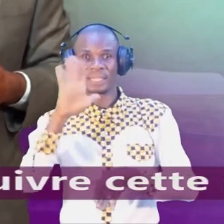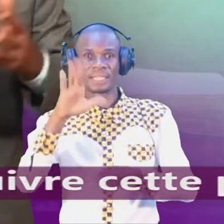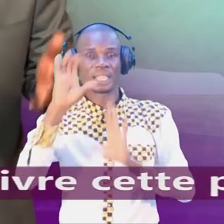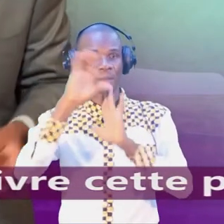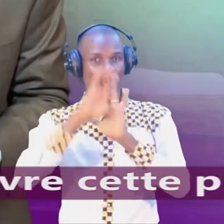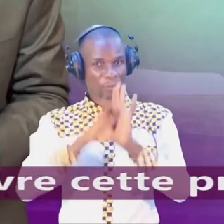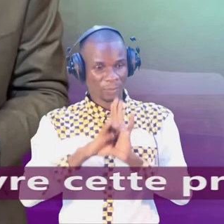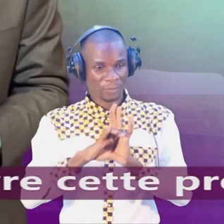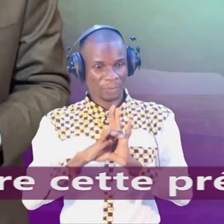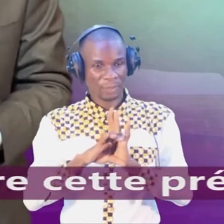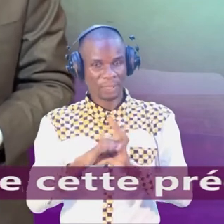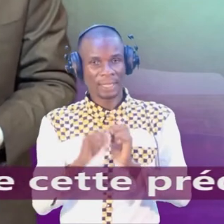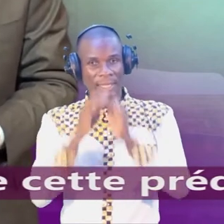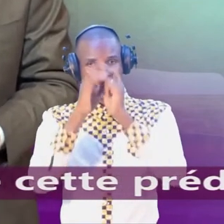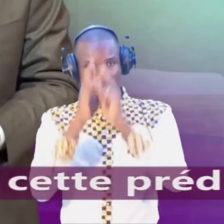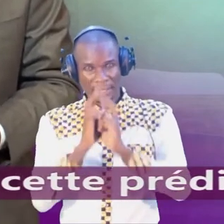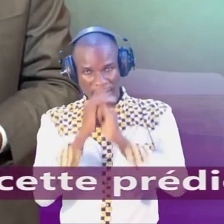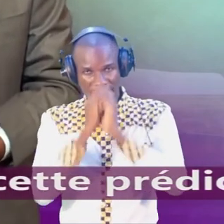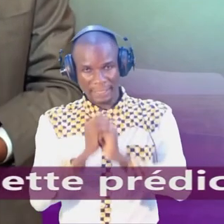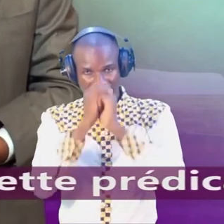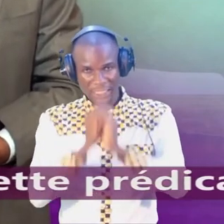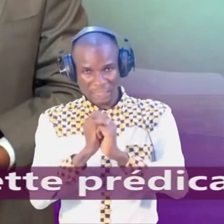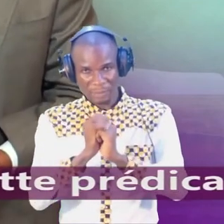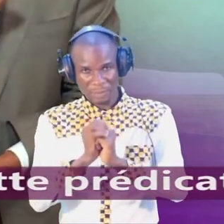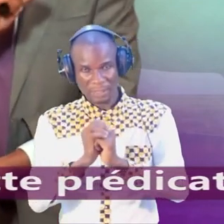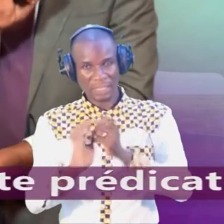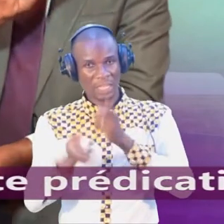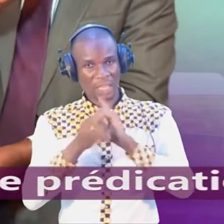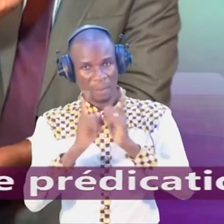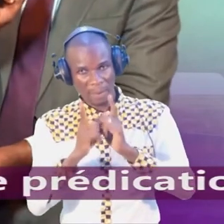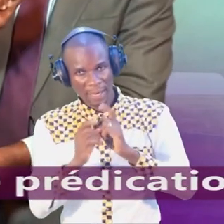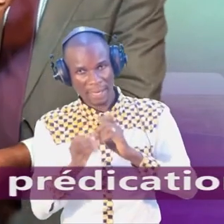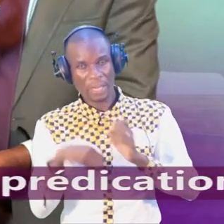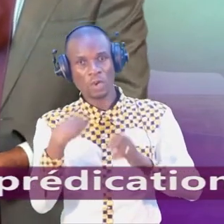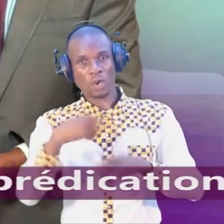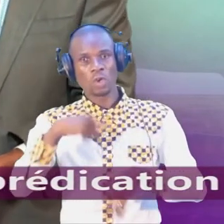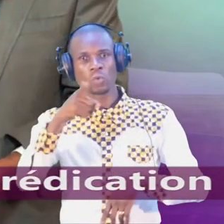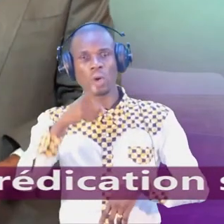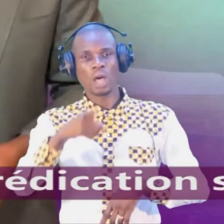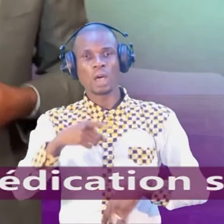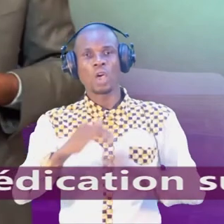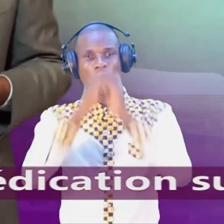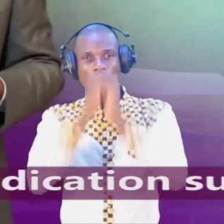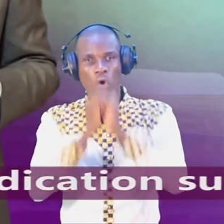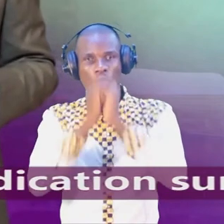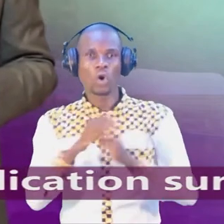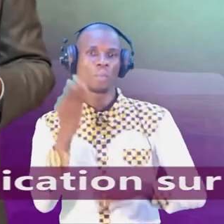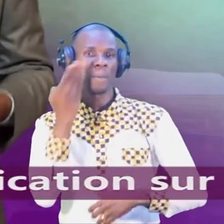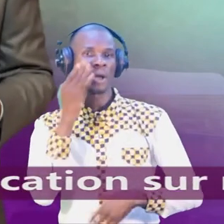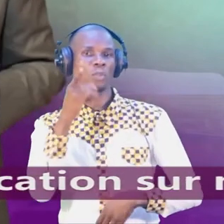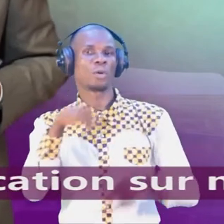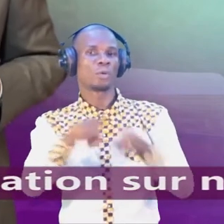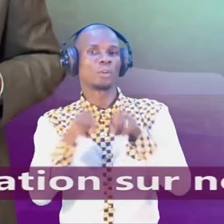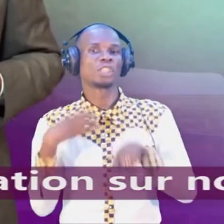Ndio maana tunaona katika amri ya tano, heshima na adabu kwa wazazi. Fungu